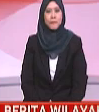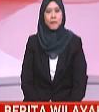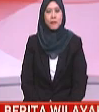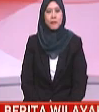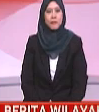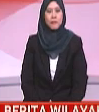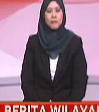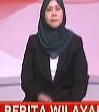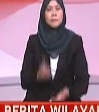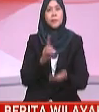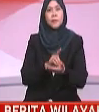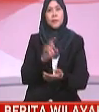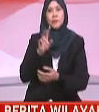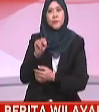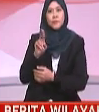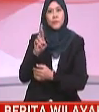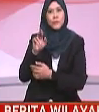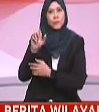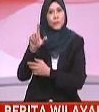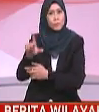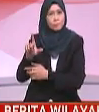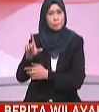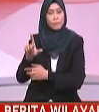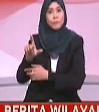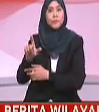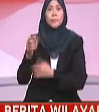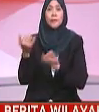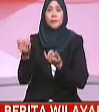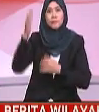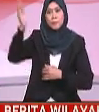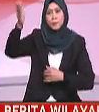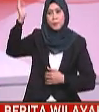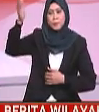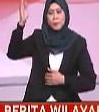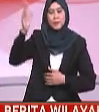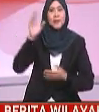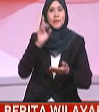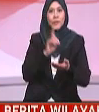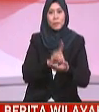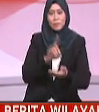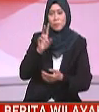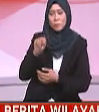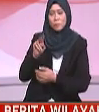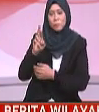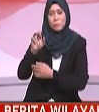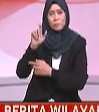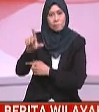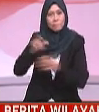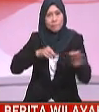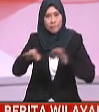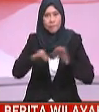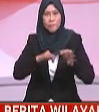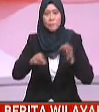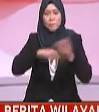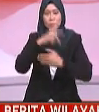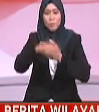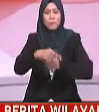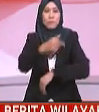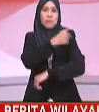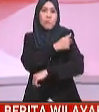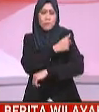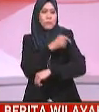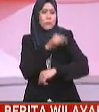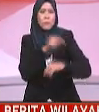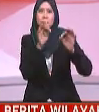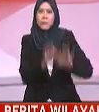Bahagian Limbang, Dr. Nurul Akmal Ismail. Dalam taklimatnya, Dr. Nurun jelaskan bahawa program imunisasi